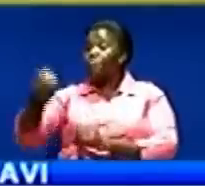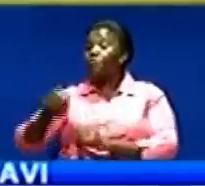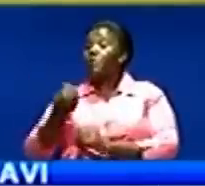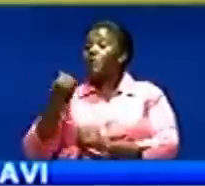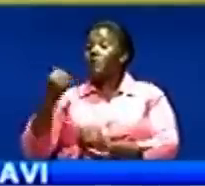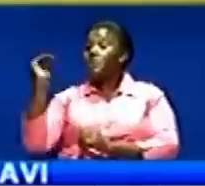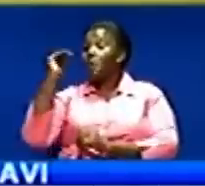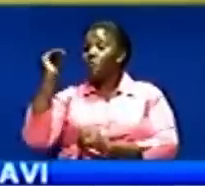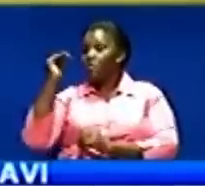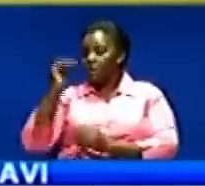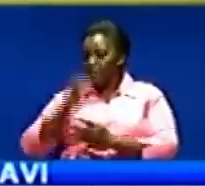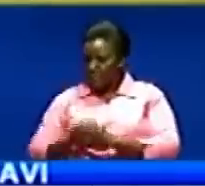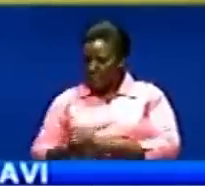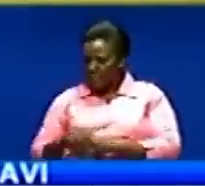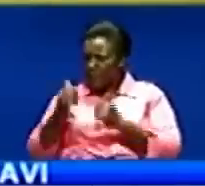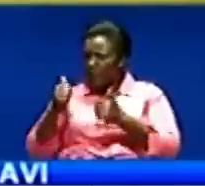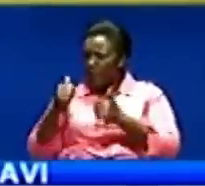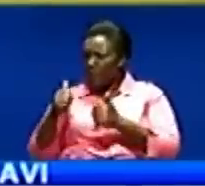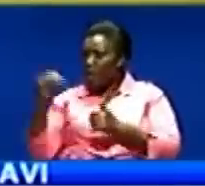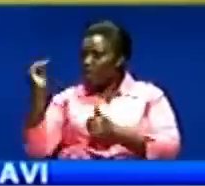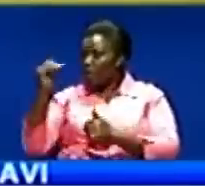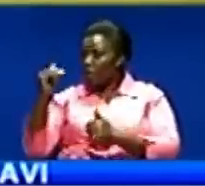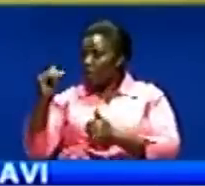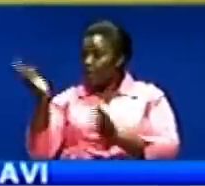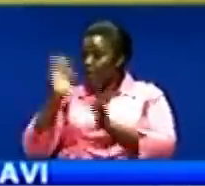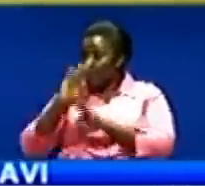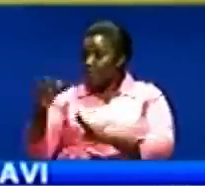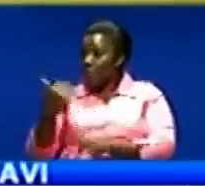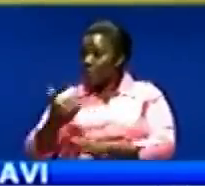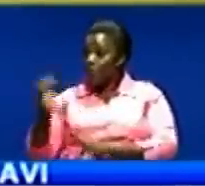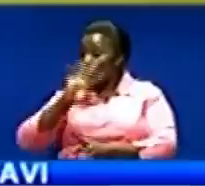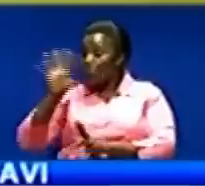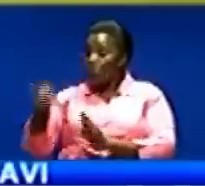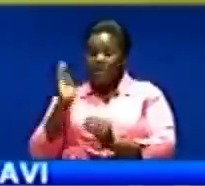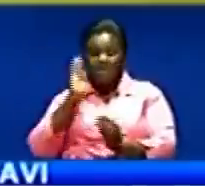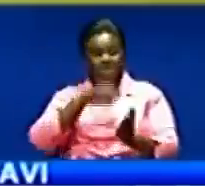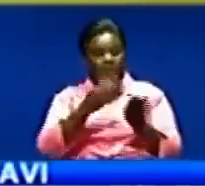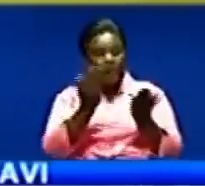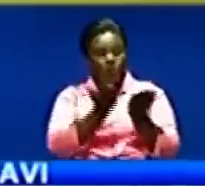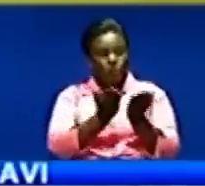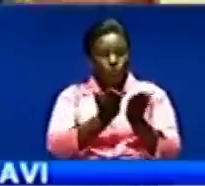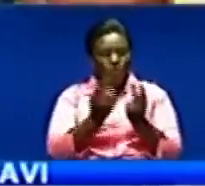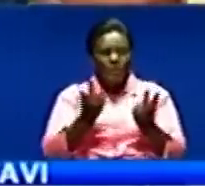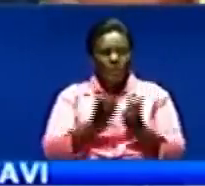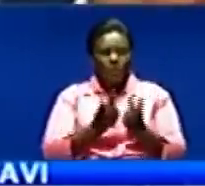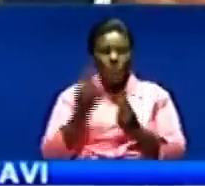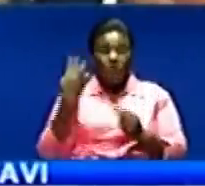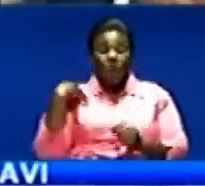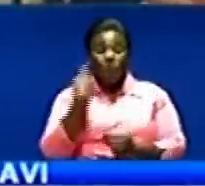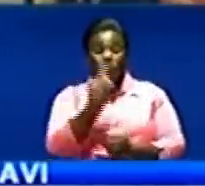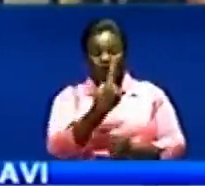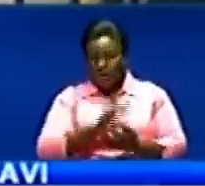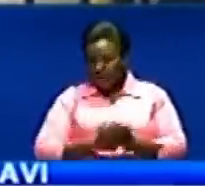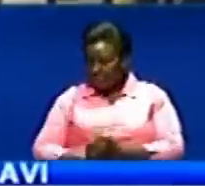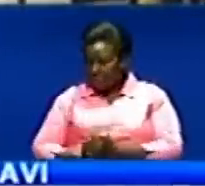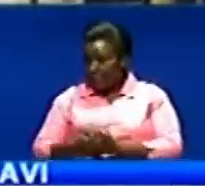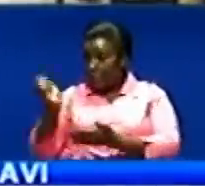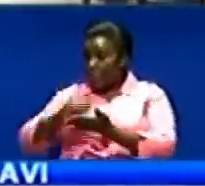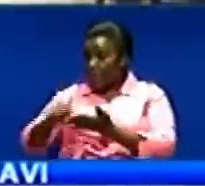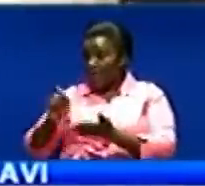unaisha watoto wote wao wameripoti kidato cha kwanza kwenye shule zetu za sekondari. Kutoripoti kwa